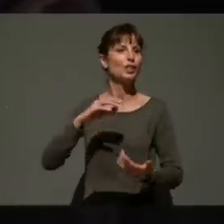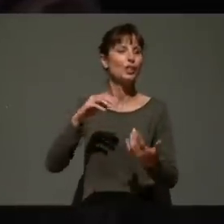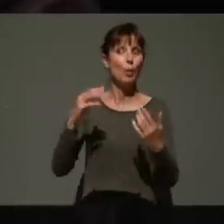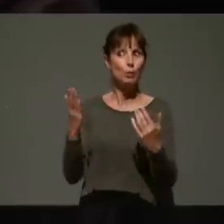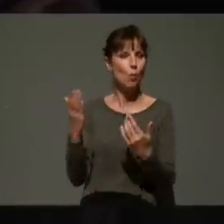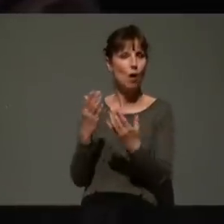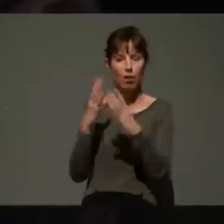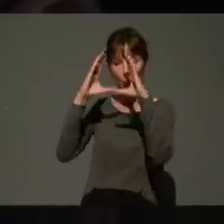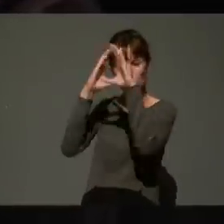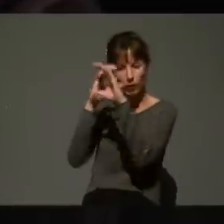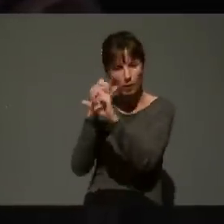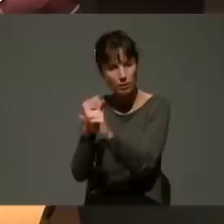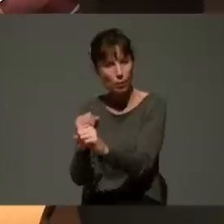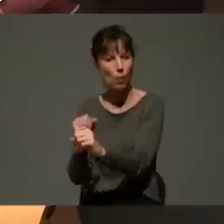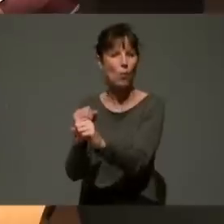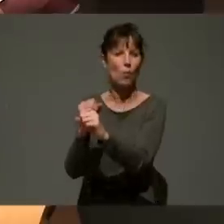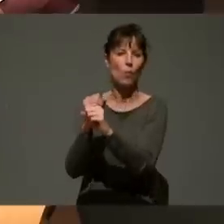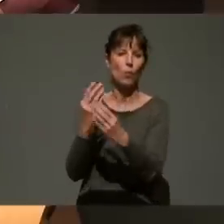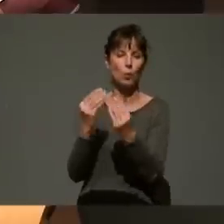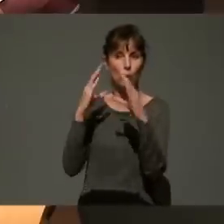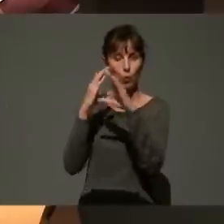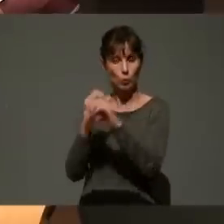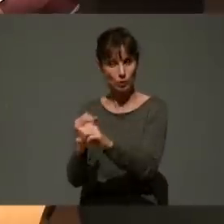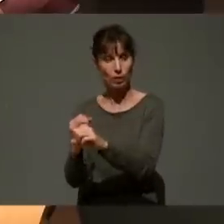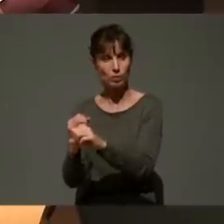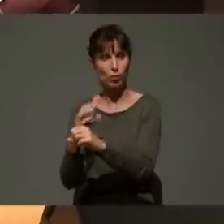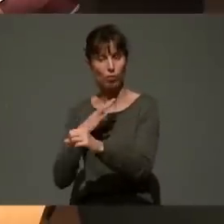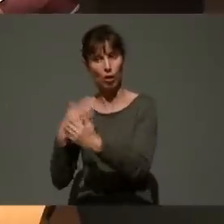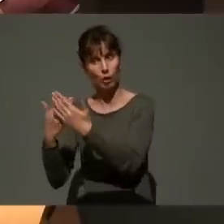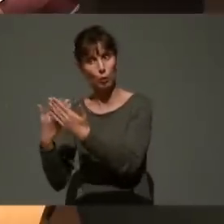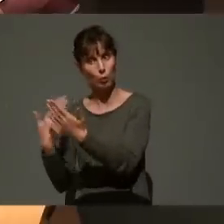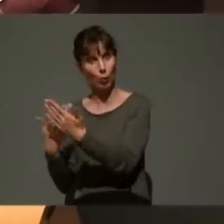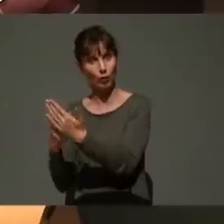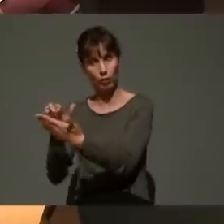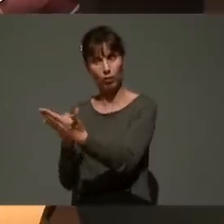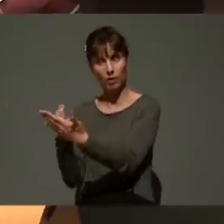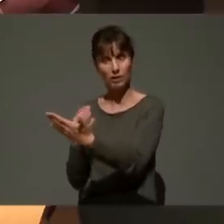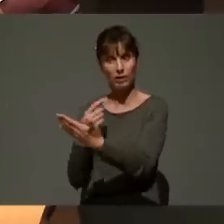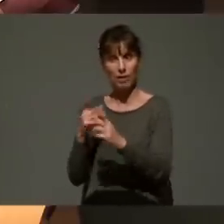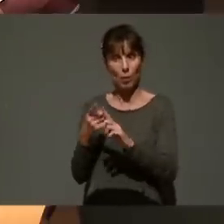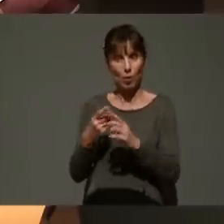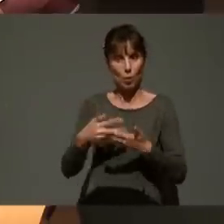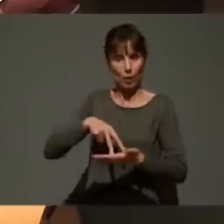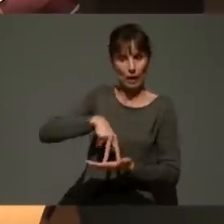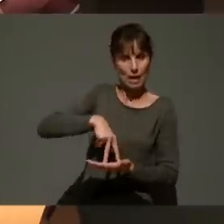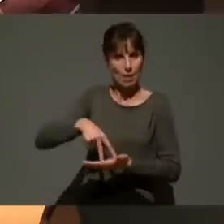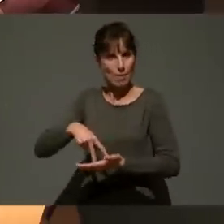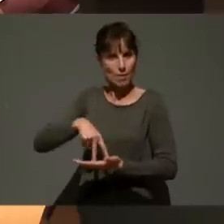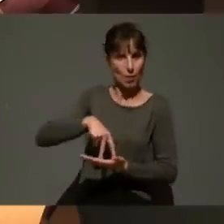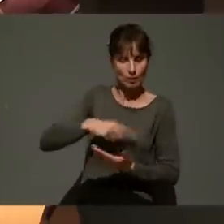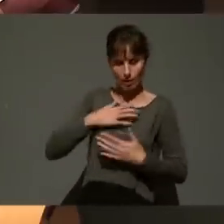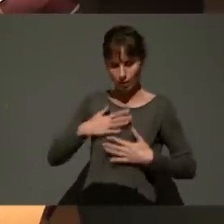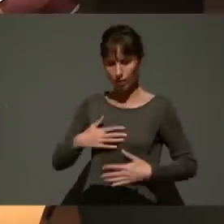beaucoup d'études hein, dans ce sens-là qui vont toutes dans le même sens. C'est quelque chose de très important au niveau de l'équilibre et donc ce qu'on appelle la